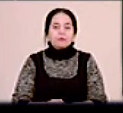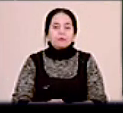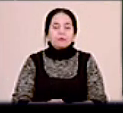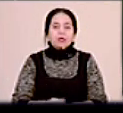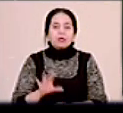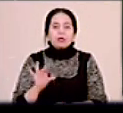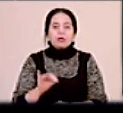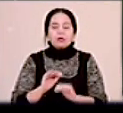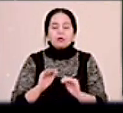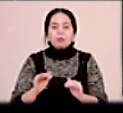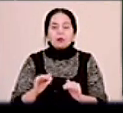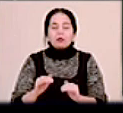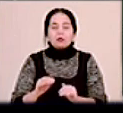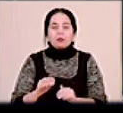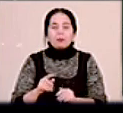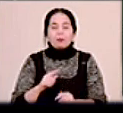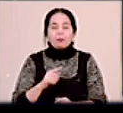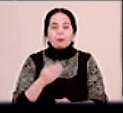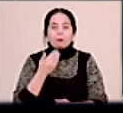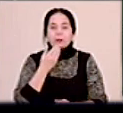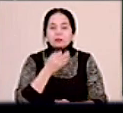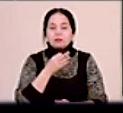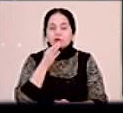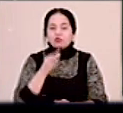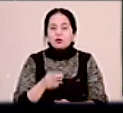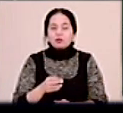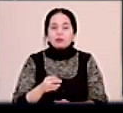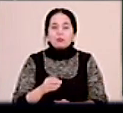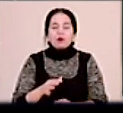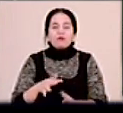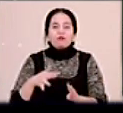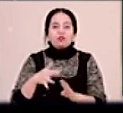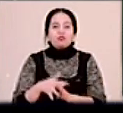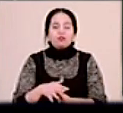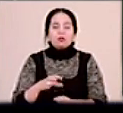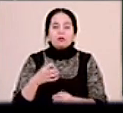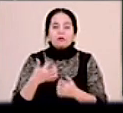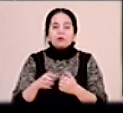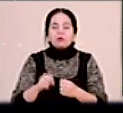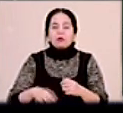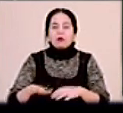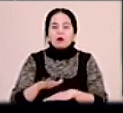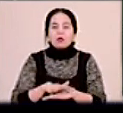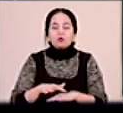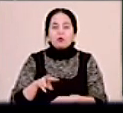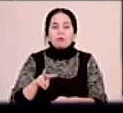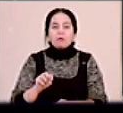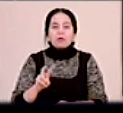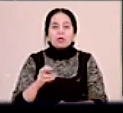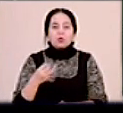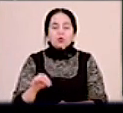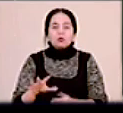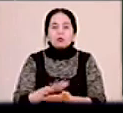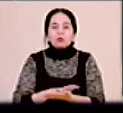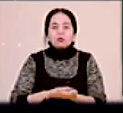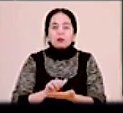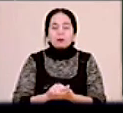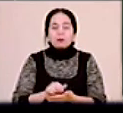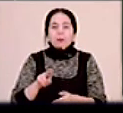И, ребята, делаем выводы. Вторжение в Среднюю Азию. Македонский, разгромив